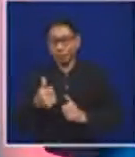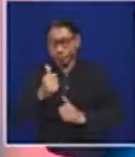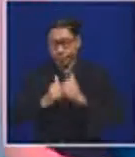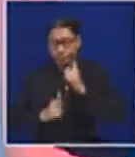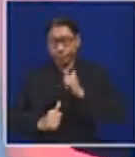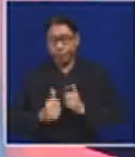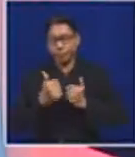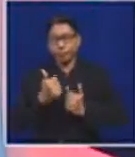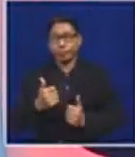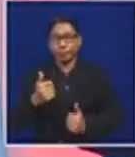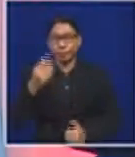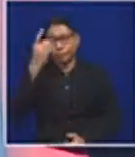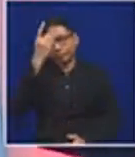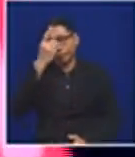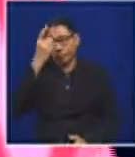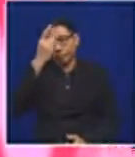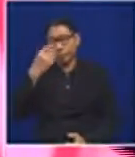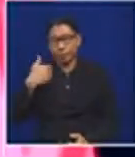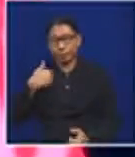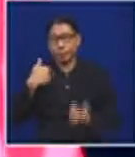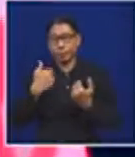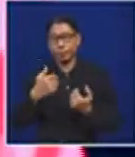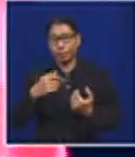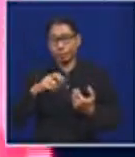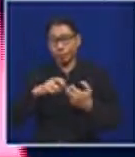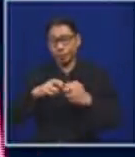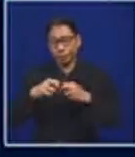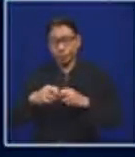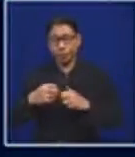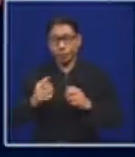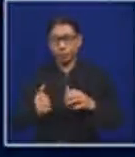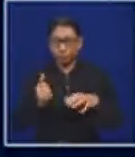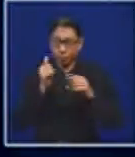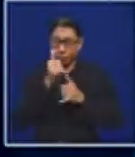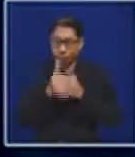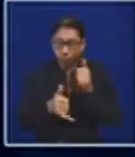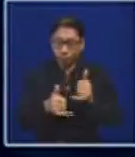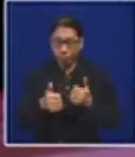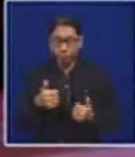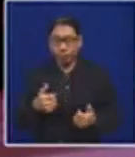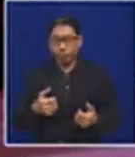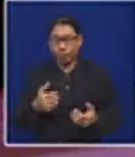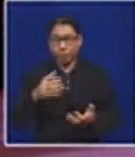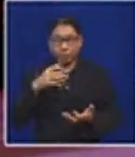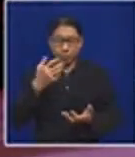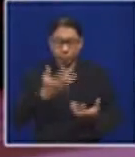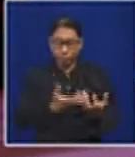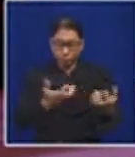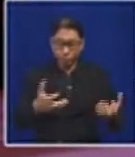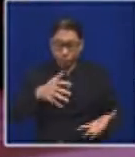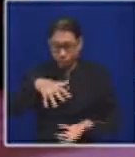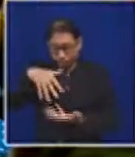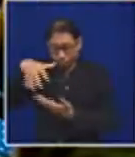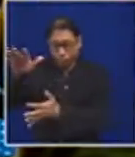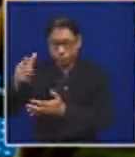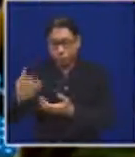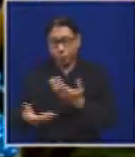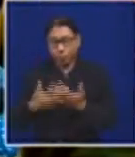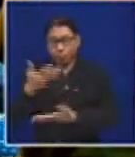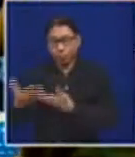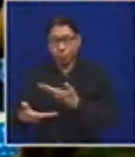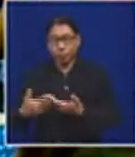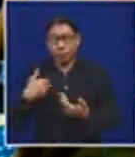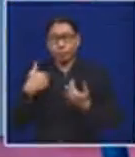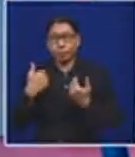ดีกรีพระเอกนางเอกที่ติดภารกิจไม่สามารถไปร่วมงานได้แต่ก็ยังแสดงน้ำใจส่งของไปร่วมประมูลครั้งนี้ด้วยซึ่งง